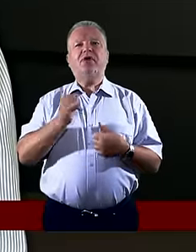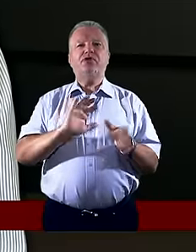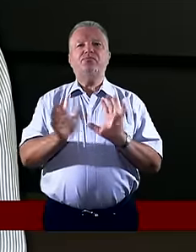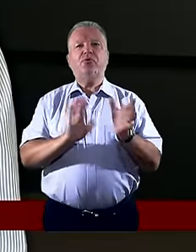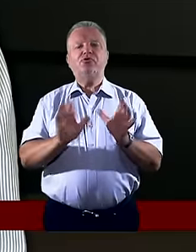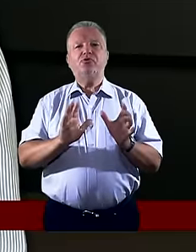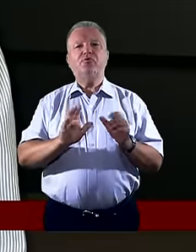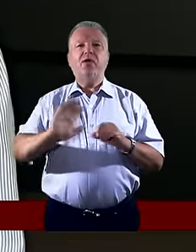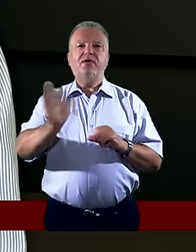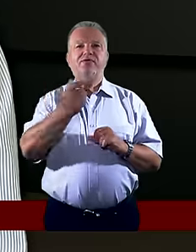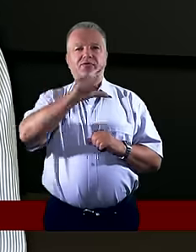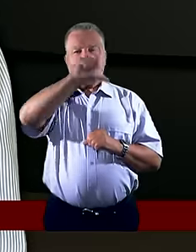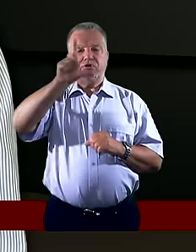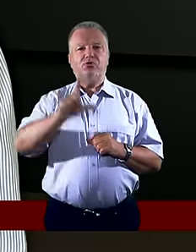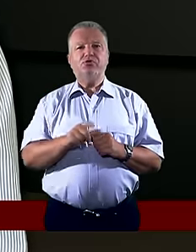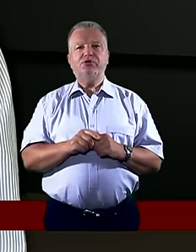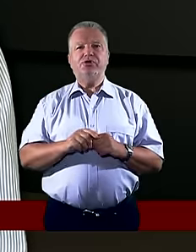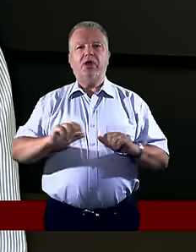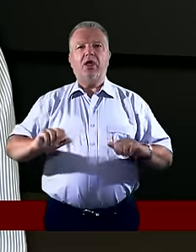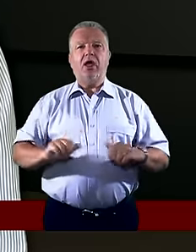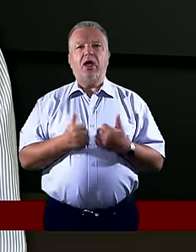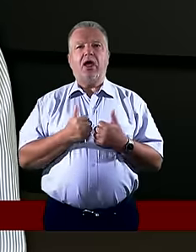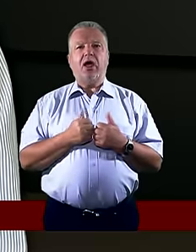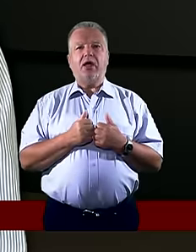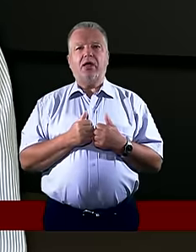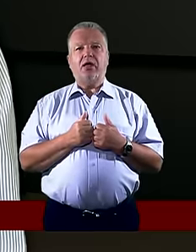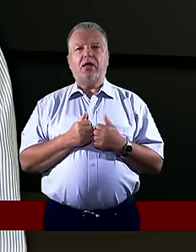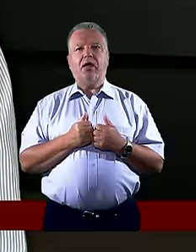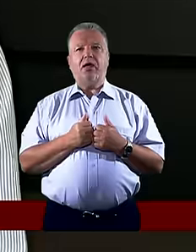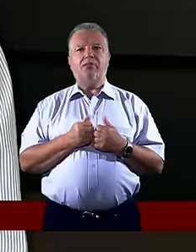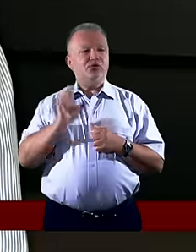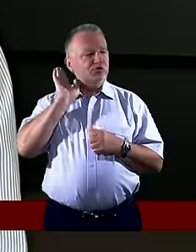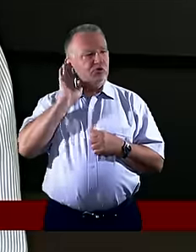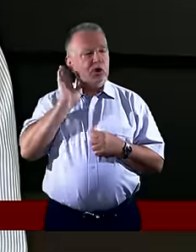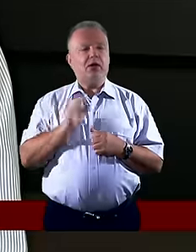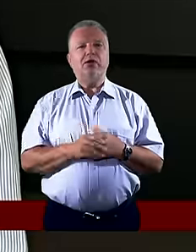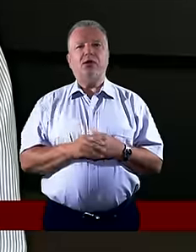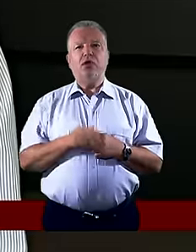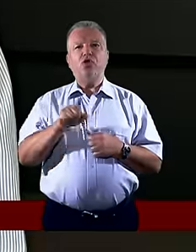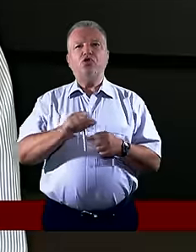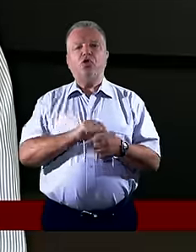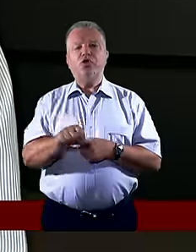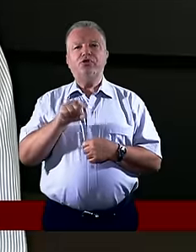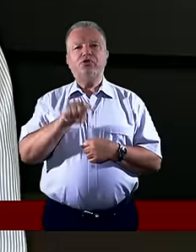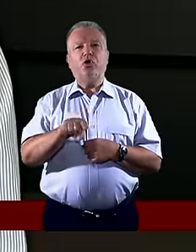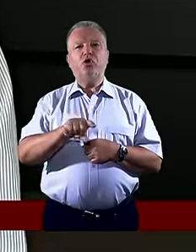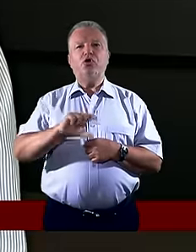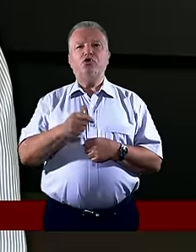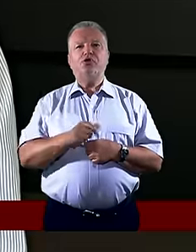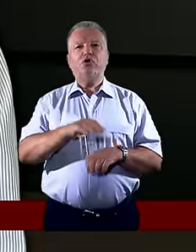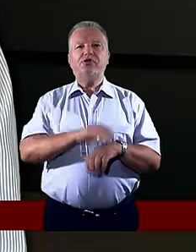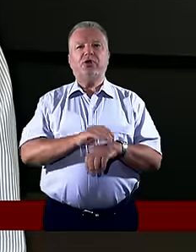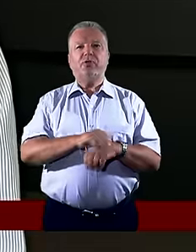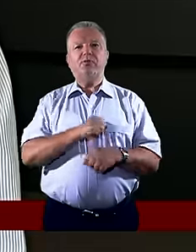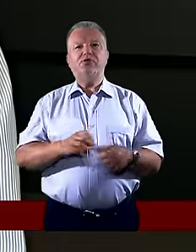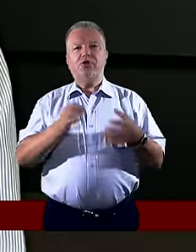wezwanie kierować do ludzi, znowu, żeby wiązało się z takim pozytywnym odbiorem? To jest to, czym zajmiemy się podczas tego